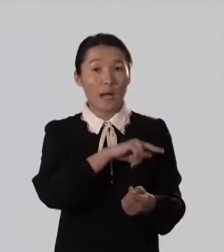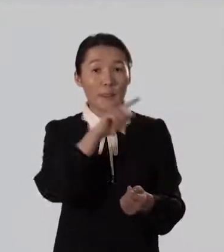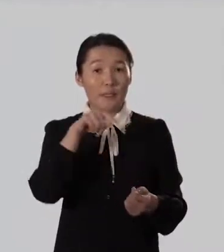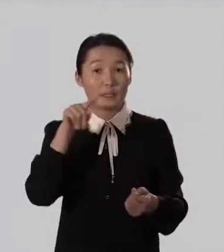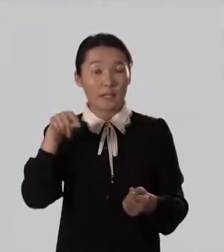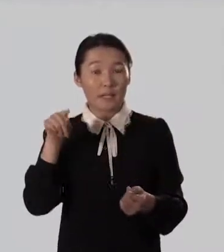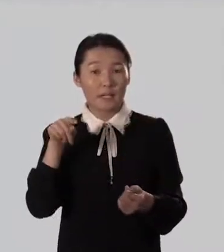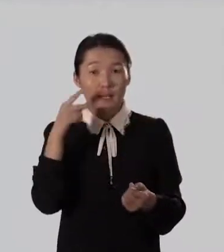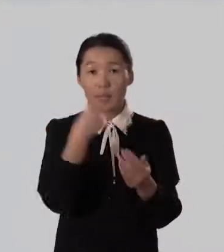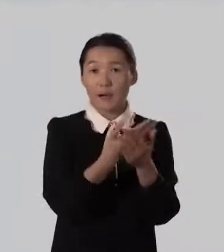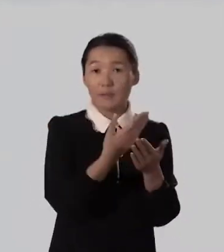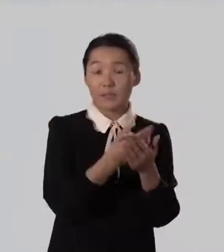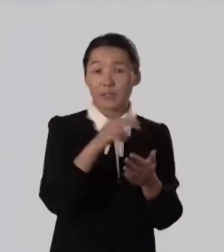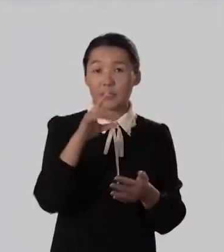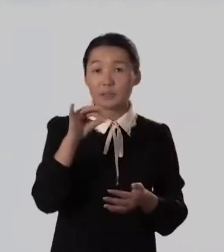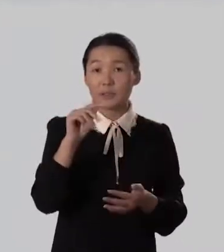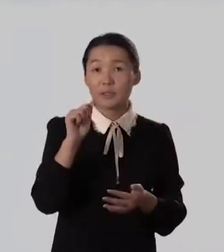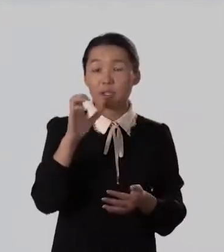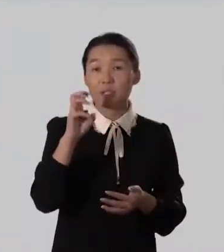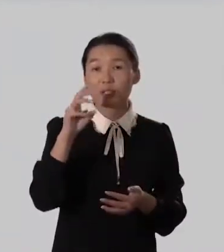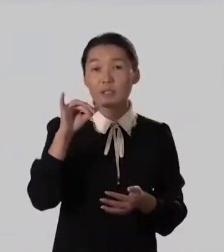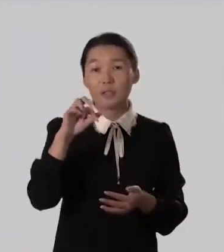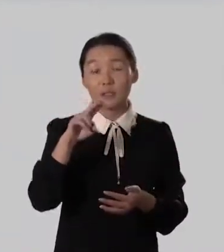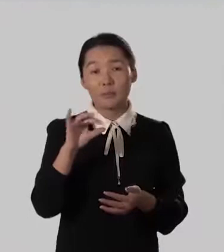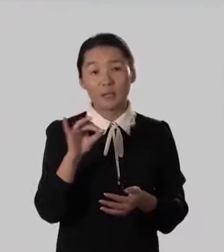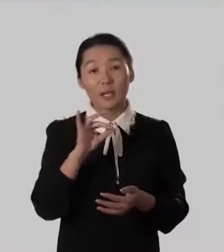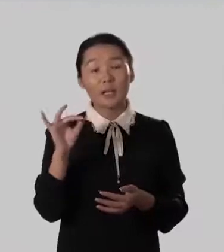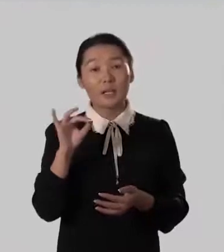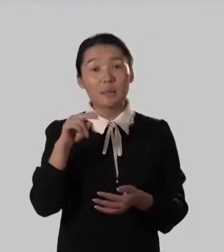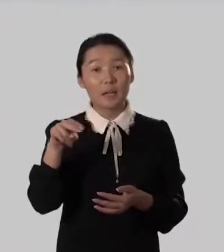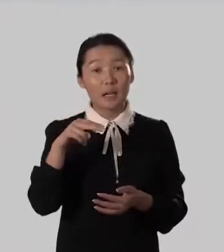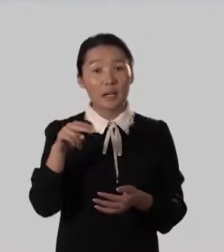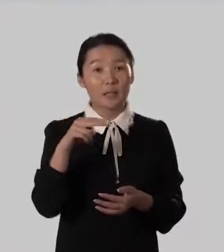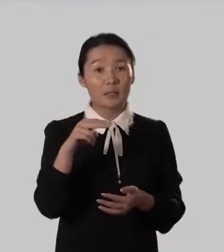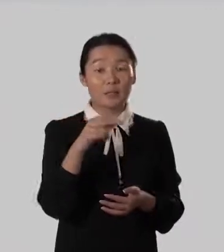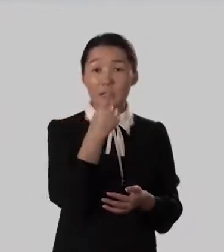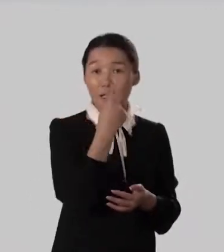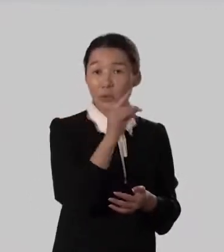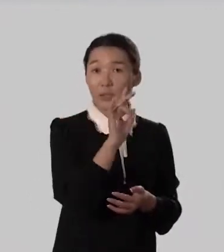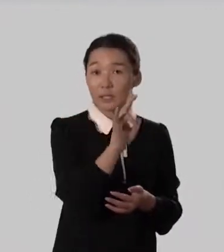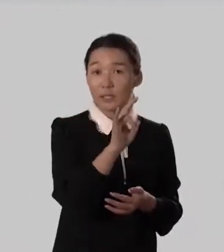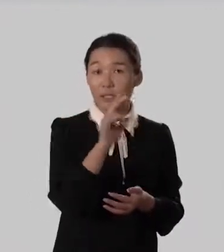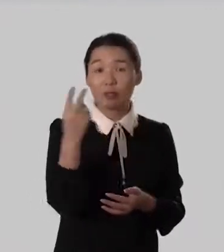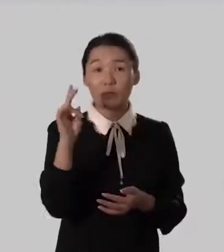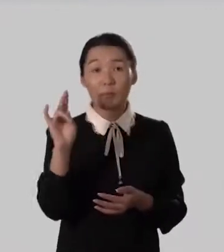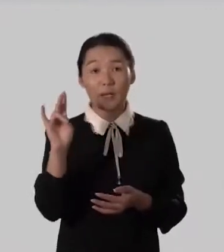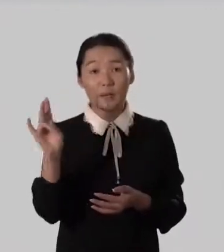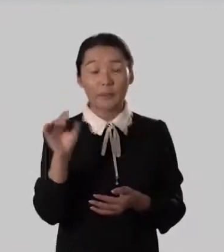определение выраженные причастиями и прилагательными с одной и двумя н